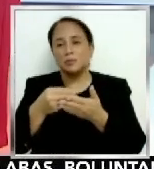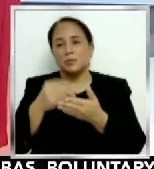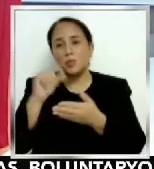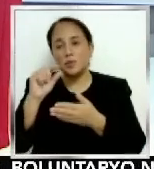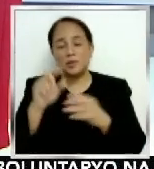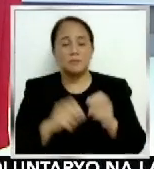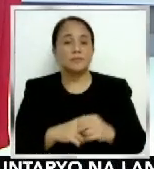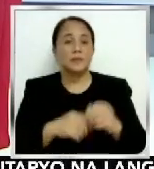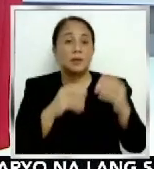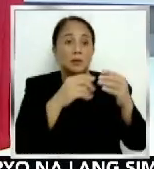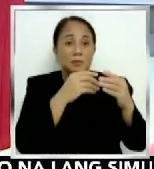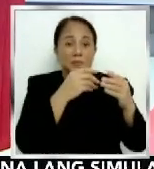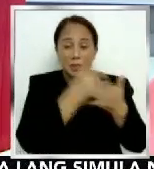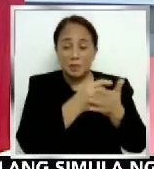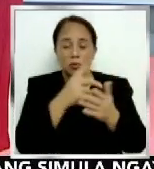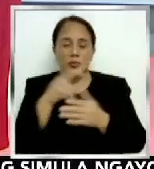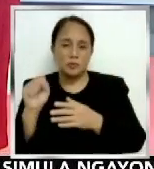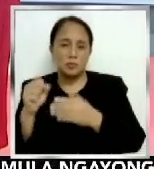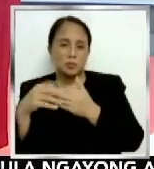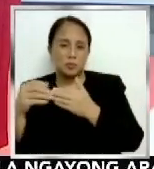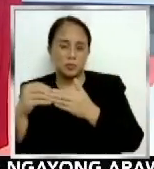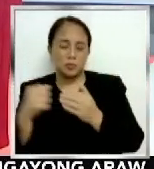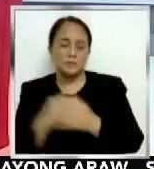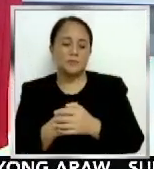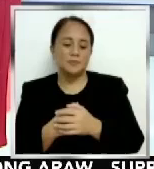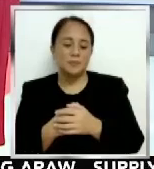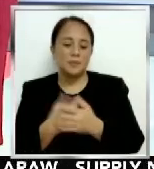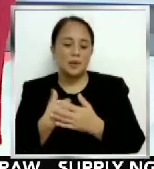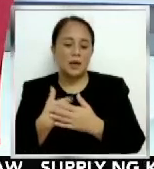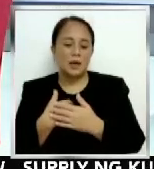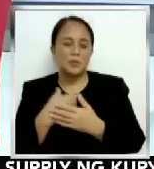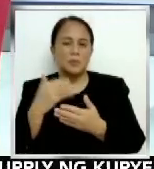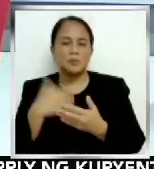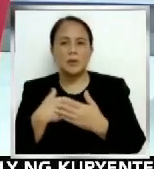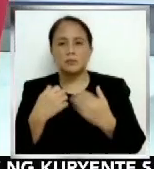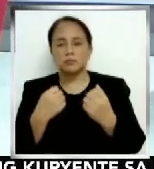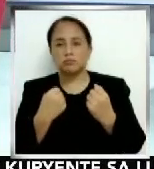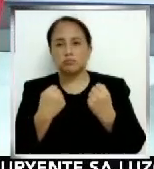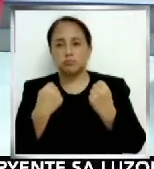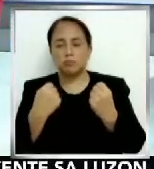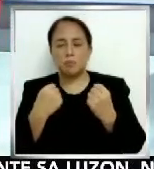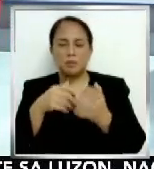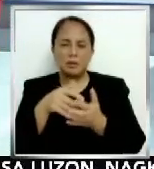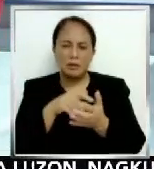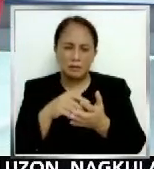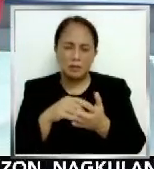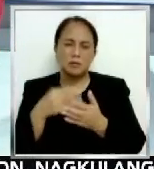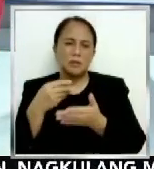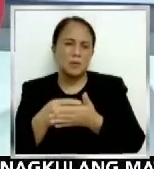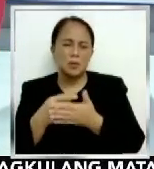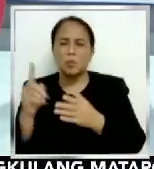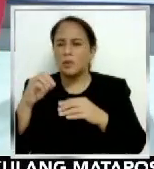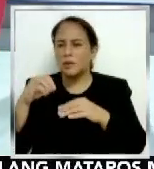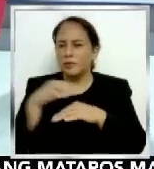and 86 centavos ang palitan ngayong araw. Ang paghina at paglakas ng piso, ano nga bang epekto sa ating pamumuhay? Yan po